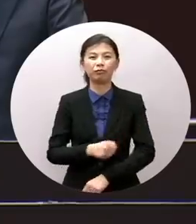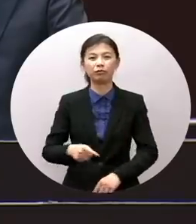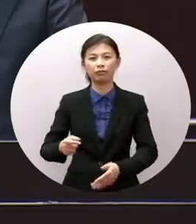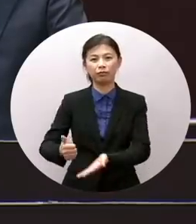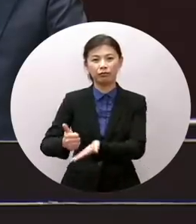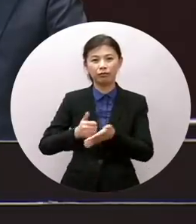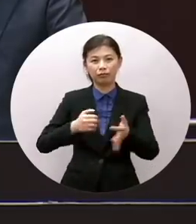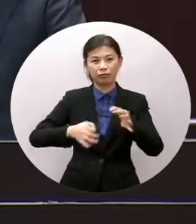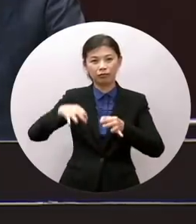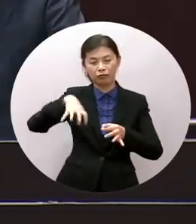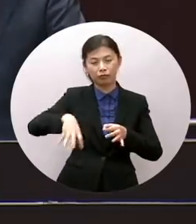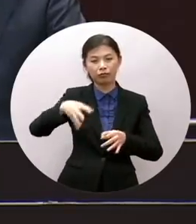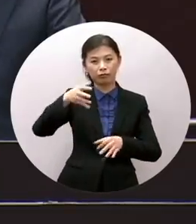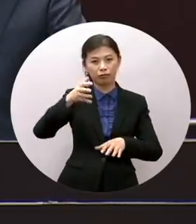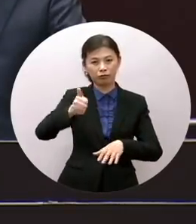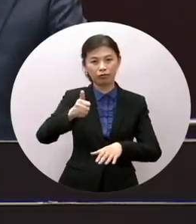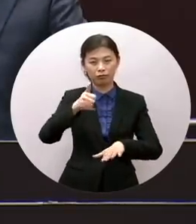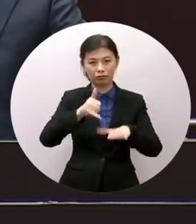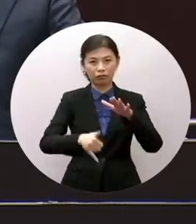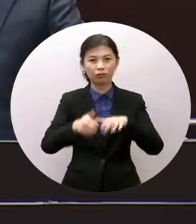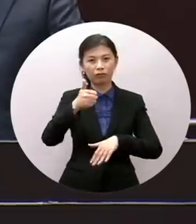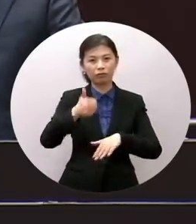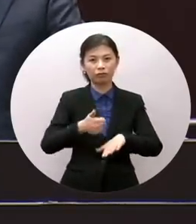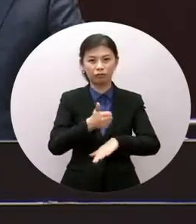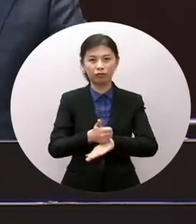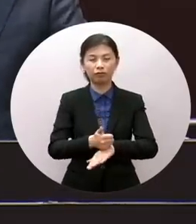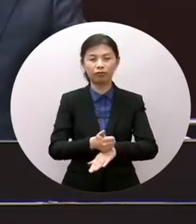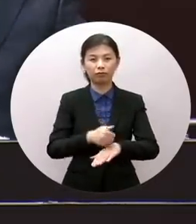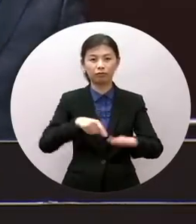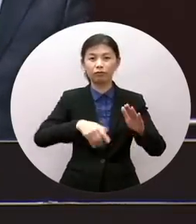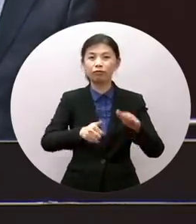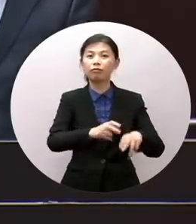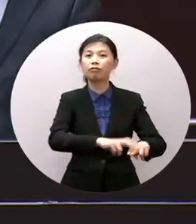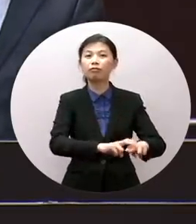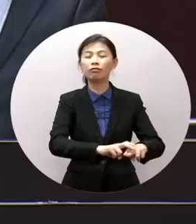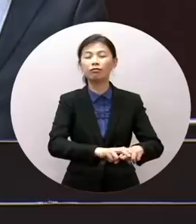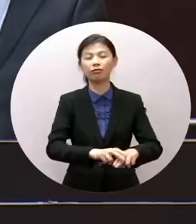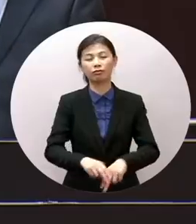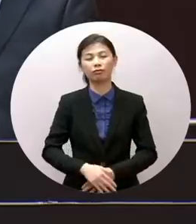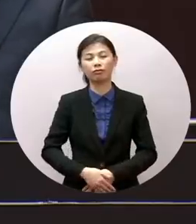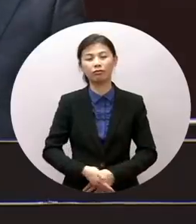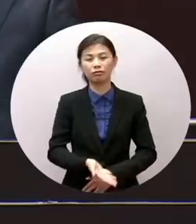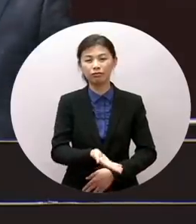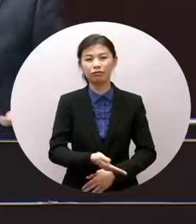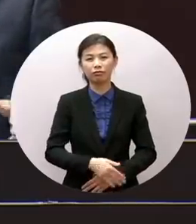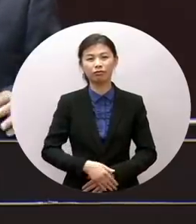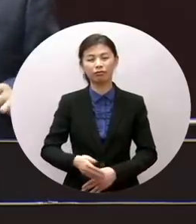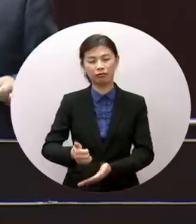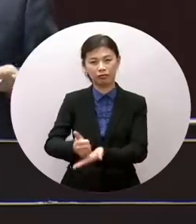的经济部部长、沈部长，吼、哦，院长你请。 经济部沈部长。